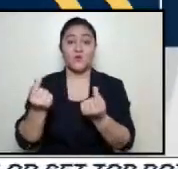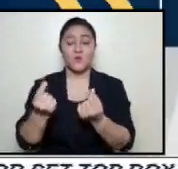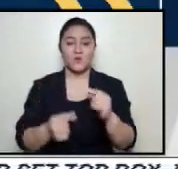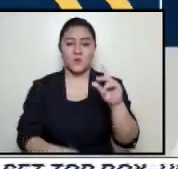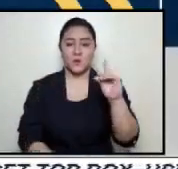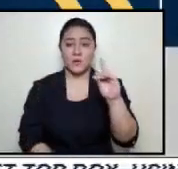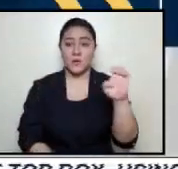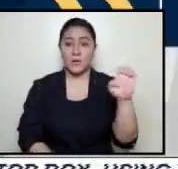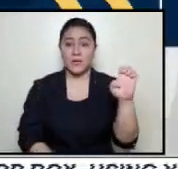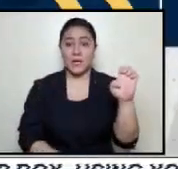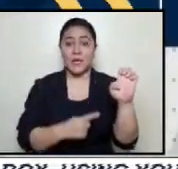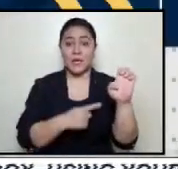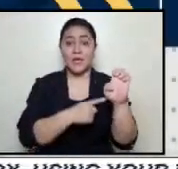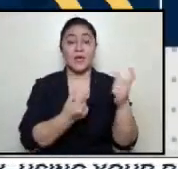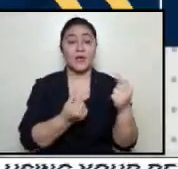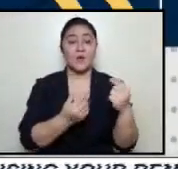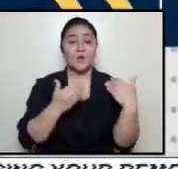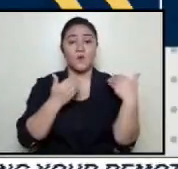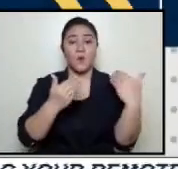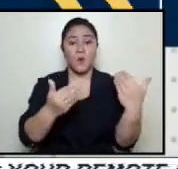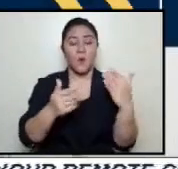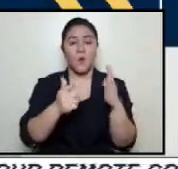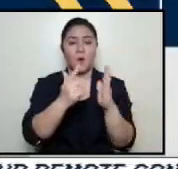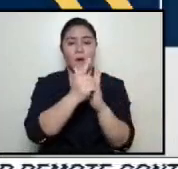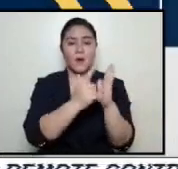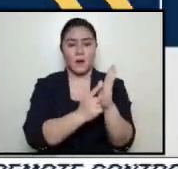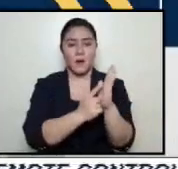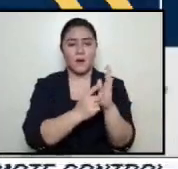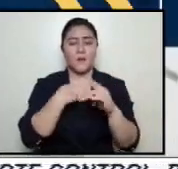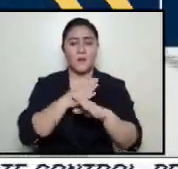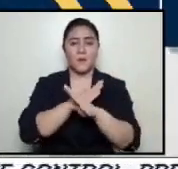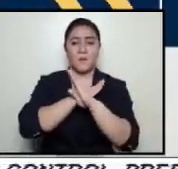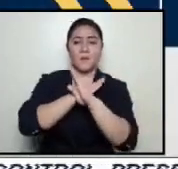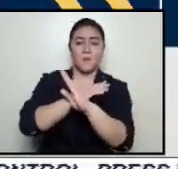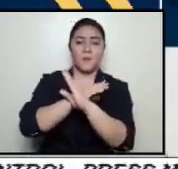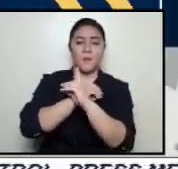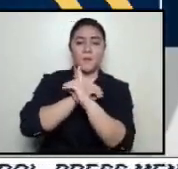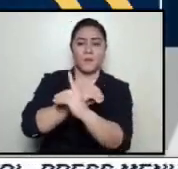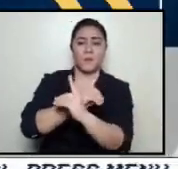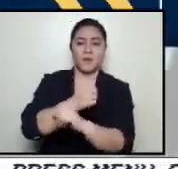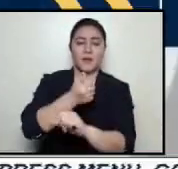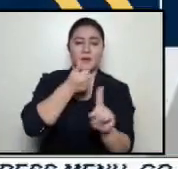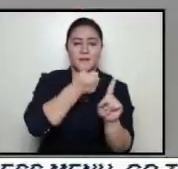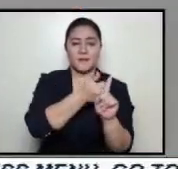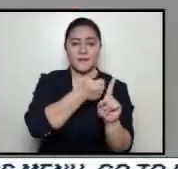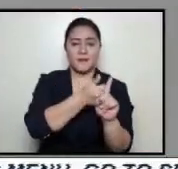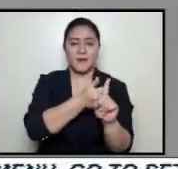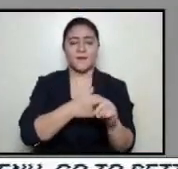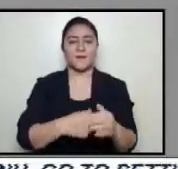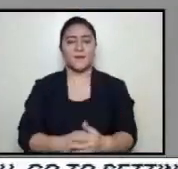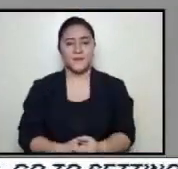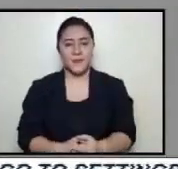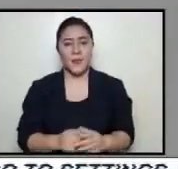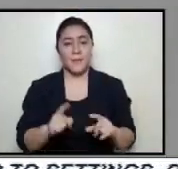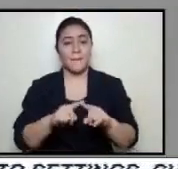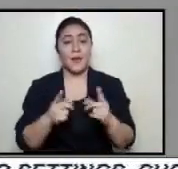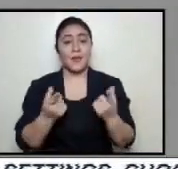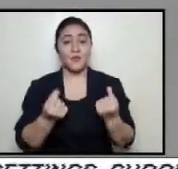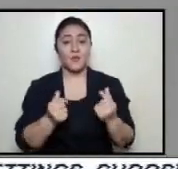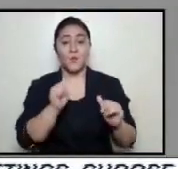na hakbang para ipagtanggol ang kanyang sarili. Nilinaw din ang kanyang kampo na patuloy na ginagampanan ng aktor ang kanyang